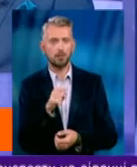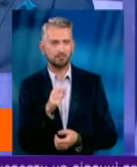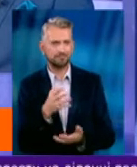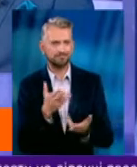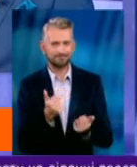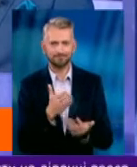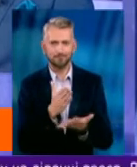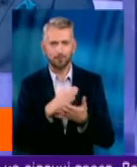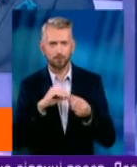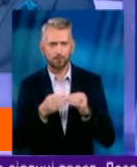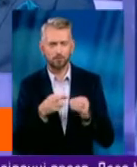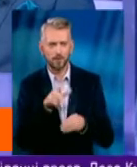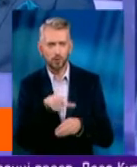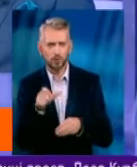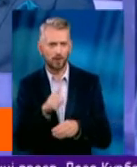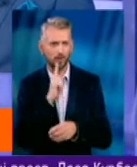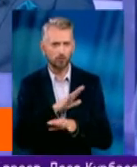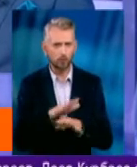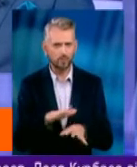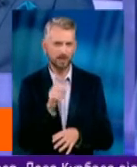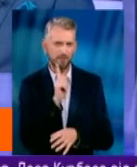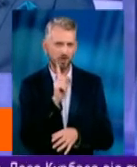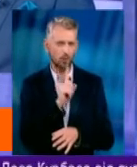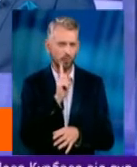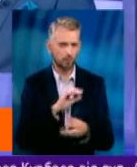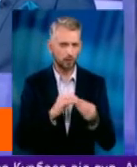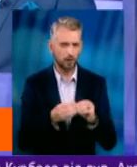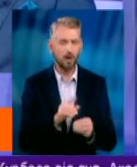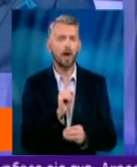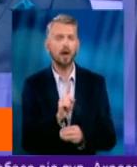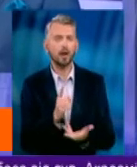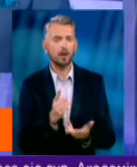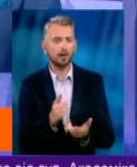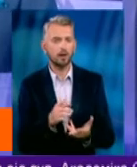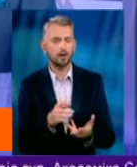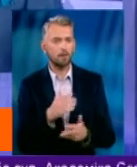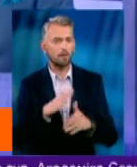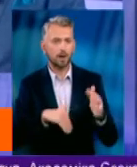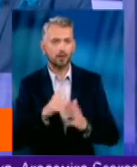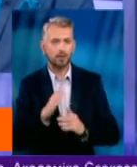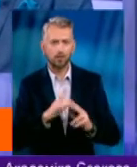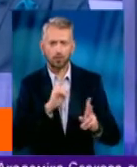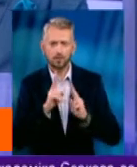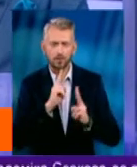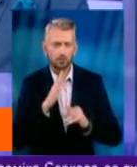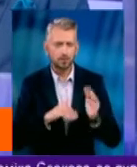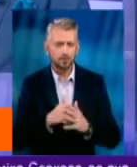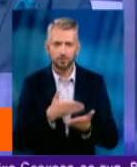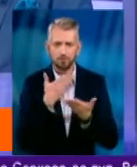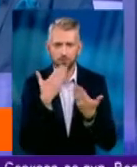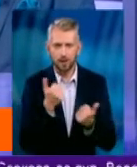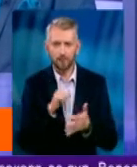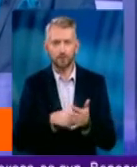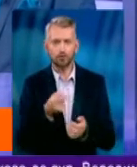великі для відвідувачів. Ми ж не закриваємо лікарню, тимчасові, так. Але разом з тим ми практично не отримуємо скарг, практично не отримуємо скарг від